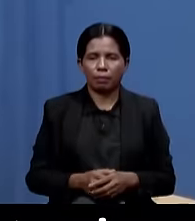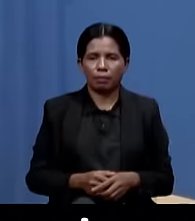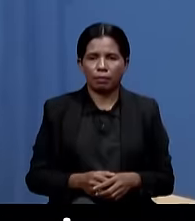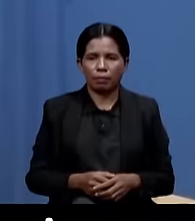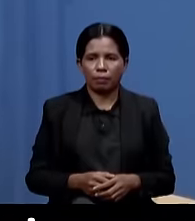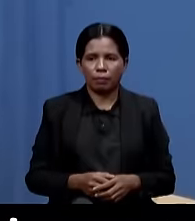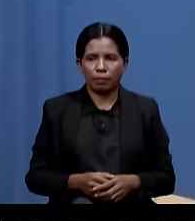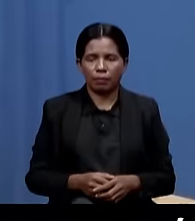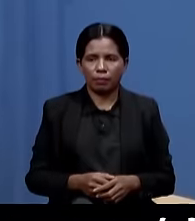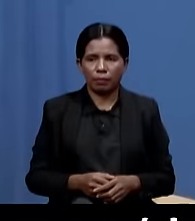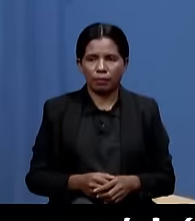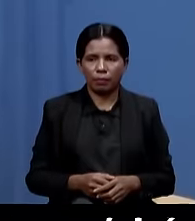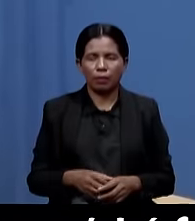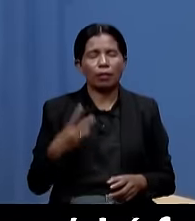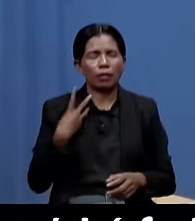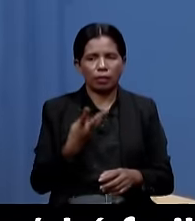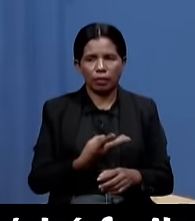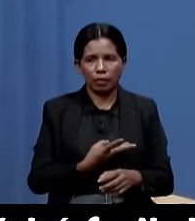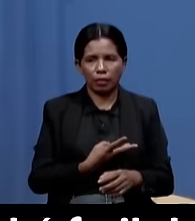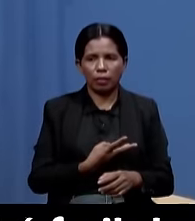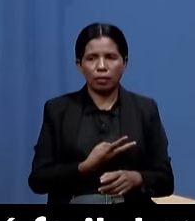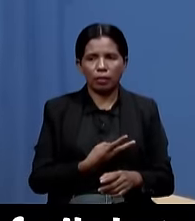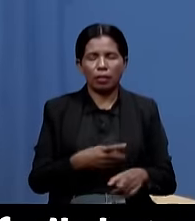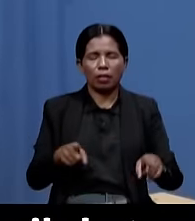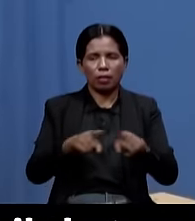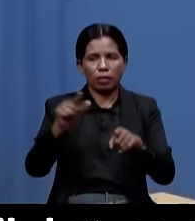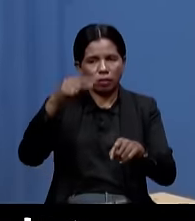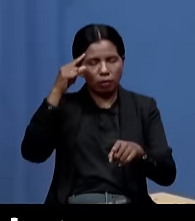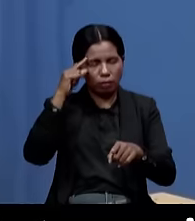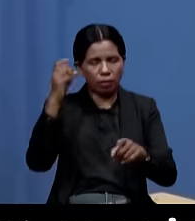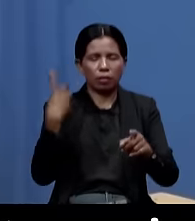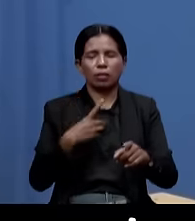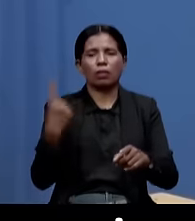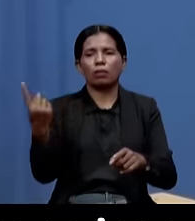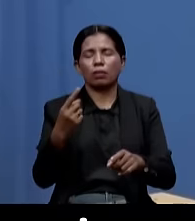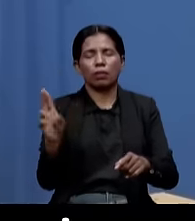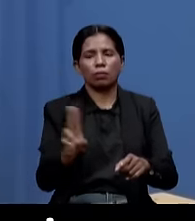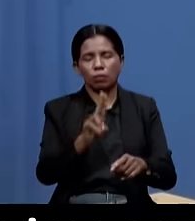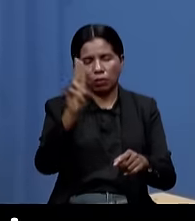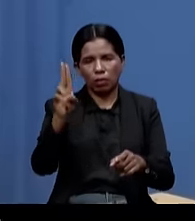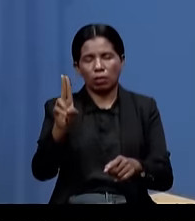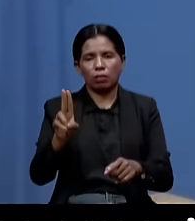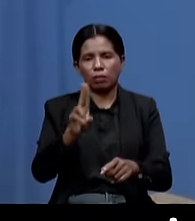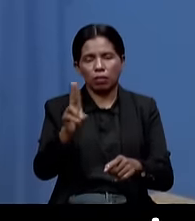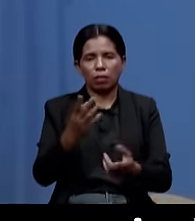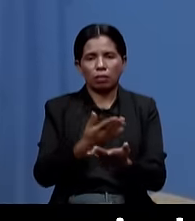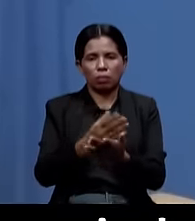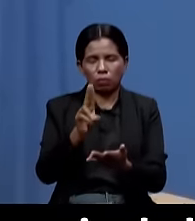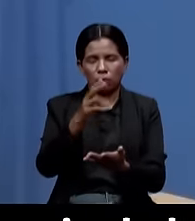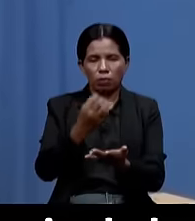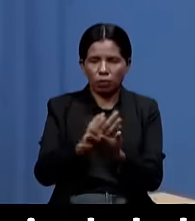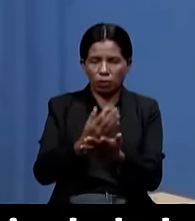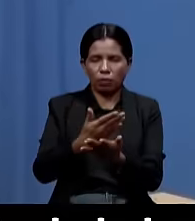ne. Nebe ita, nudar governo ita gestão, ita zere. Fo competência pa ta